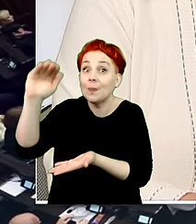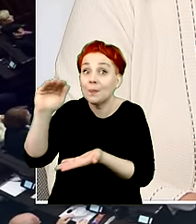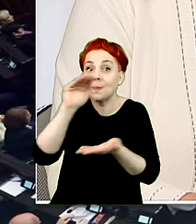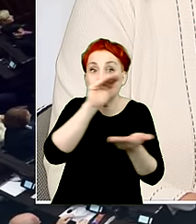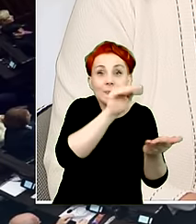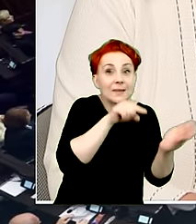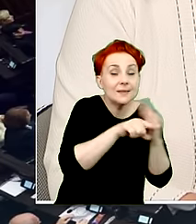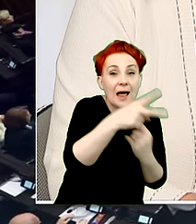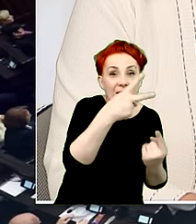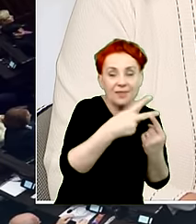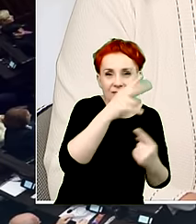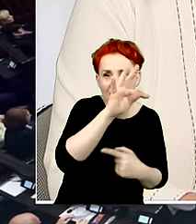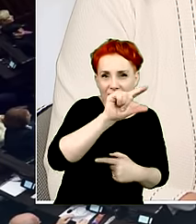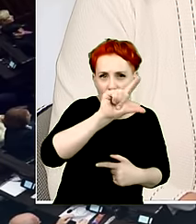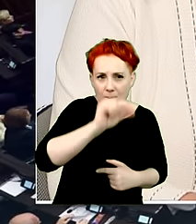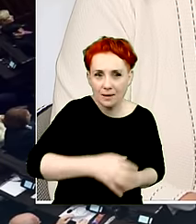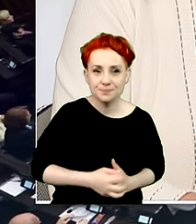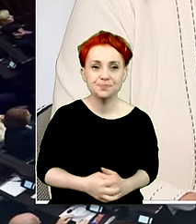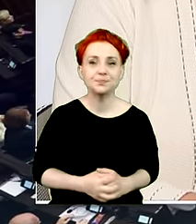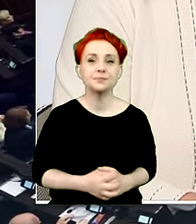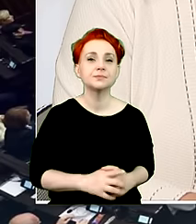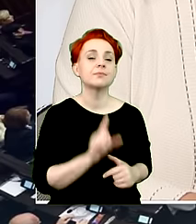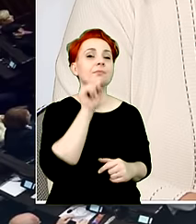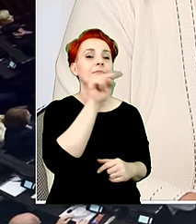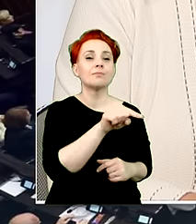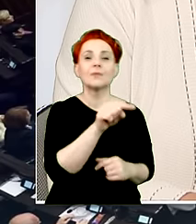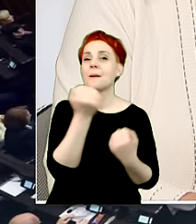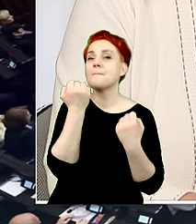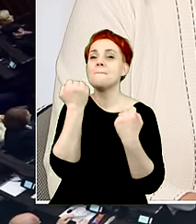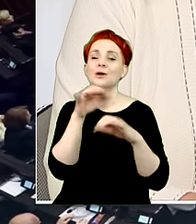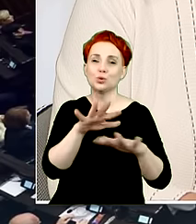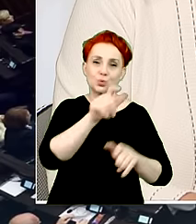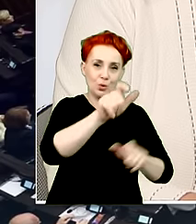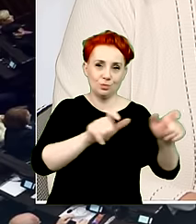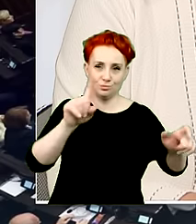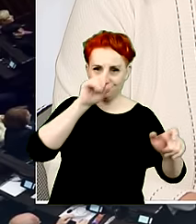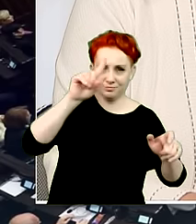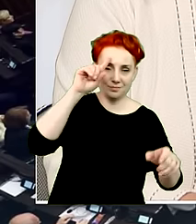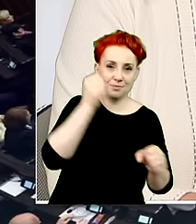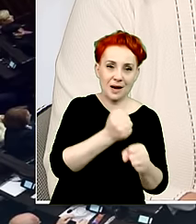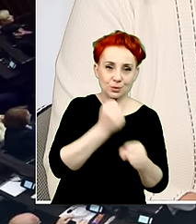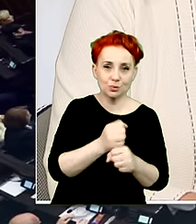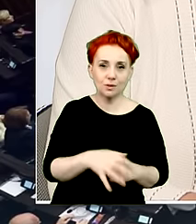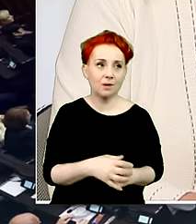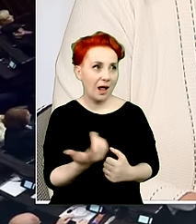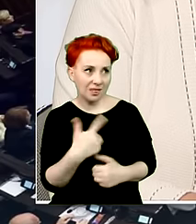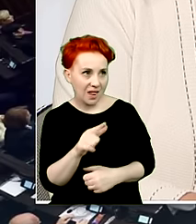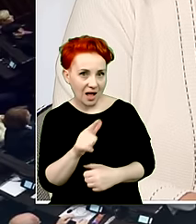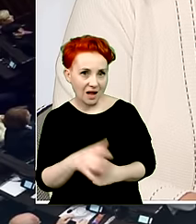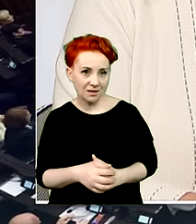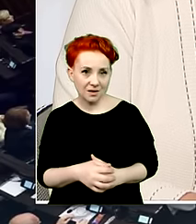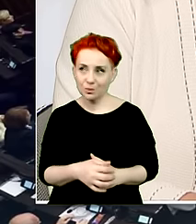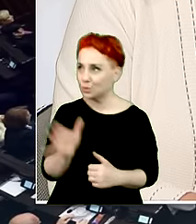TVP? Tam pracuje setki, jak i tysiące pracowników. Ale nielegalnie. No. Nielegalnie.